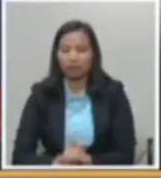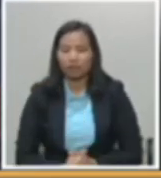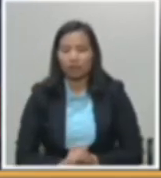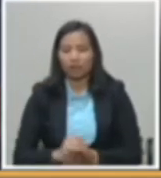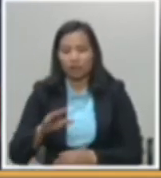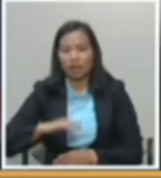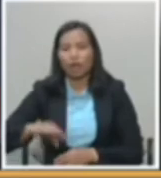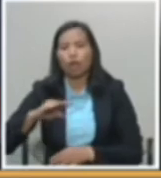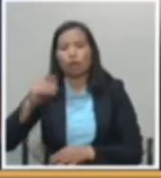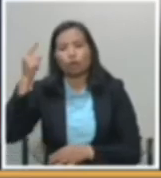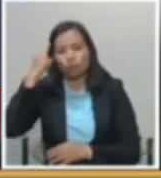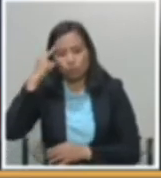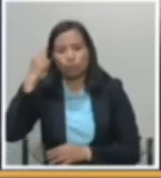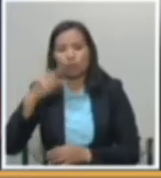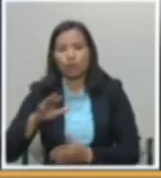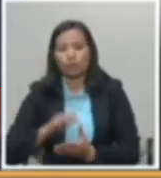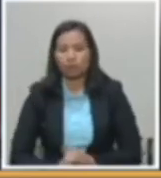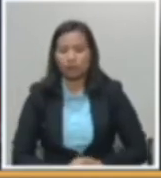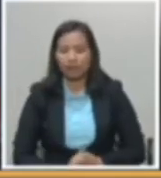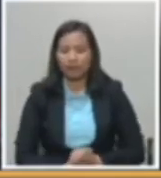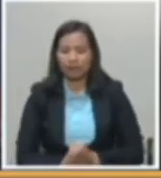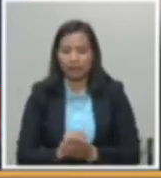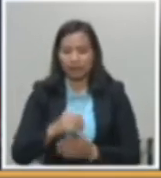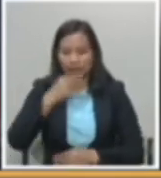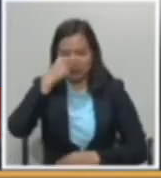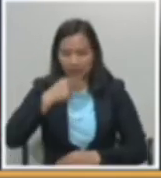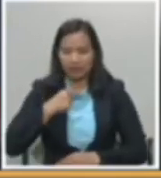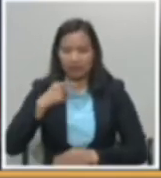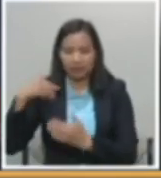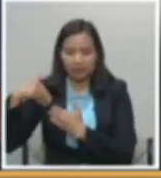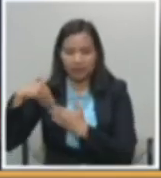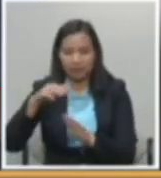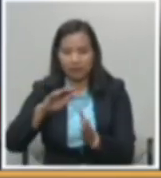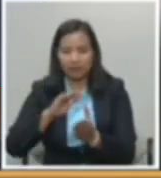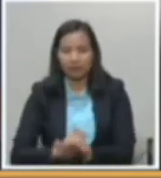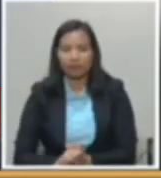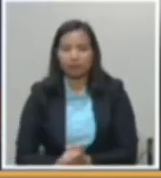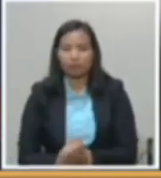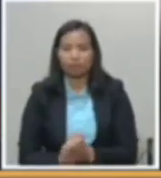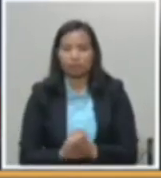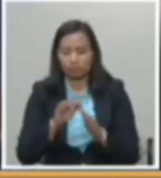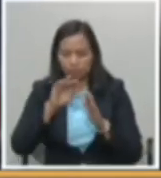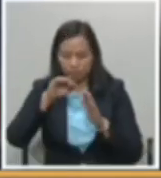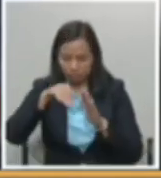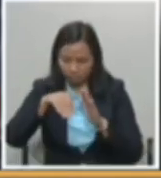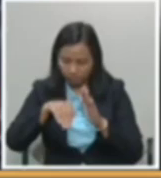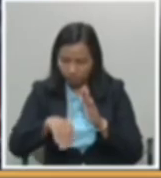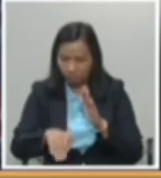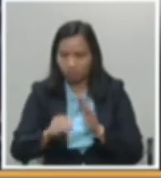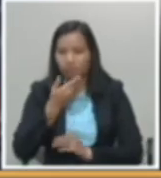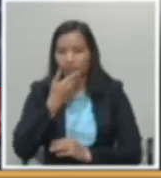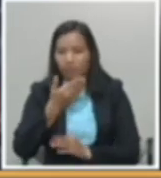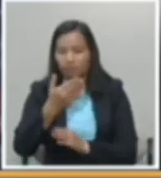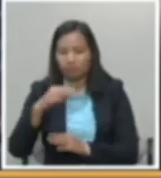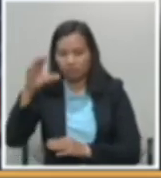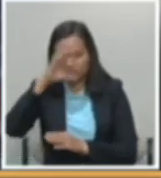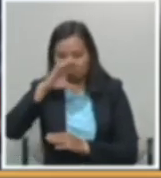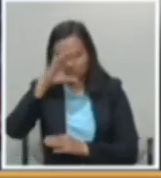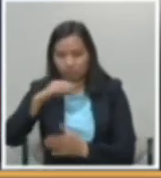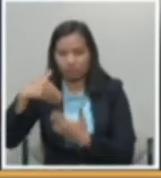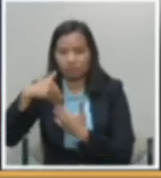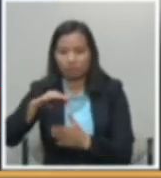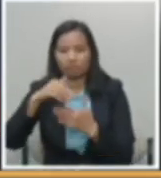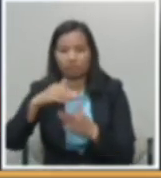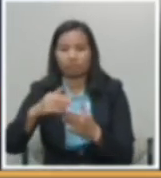อยู่แล้วว่าประเทศไทยการส่งออกชะลอตัวมาโดยตลอดทราบอยู่แล้วว่าต้องหาตลาดส่งออกให